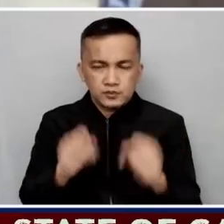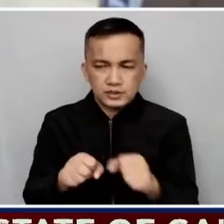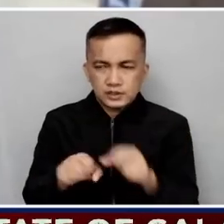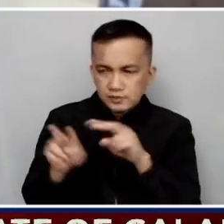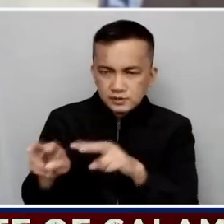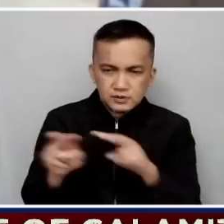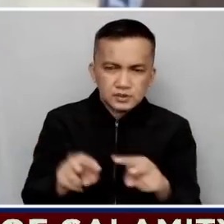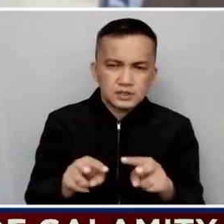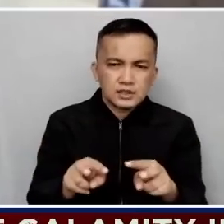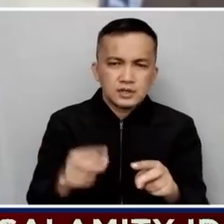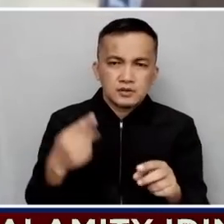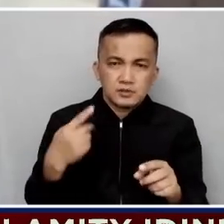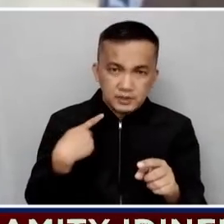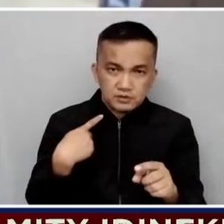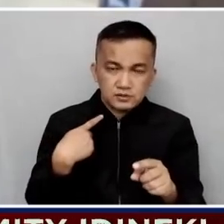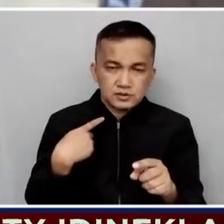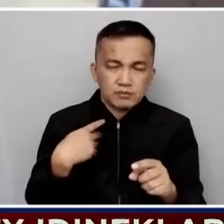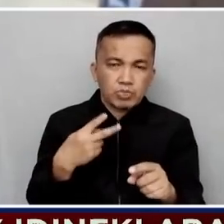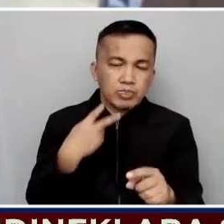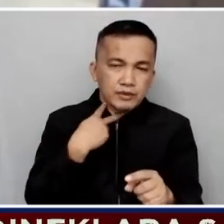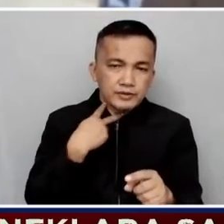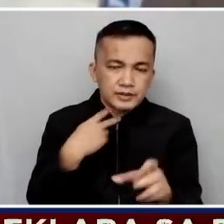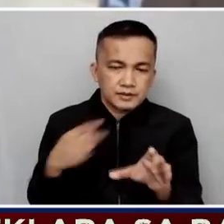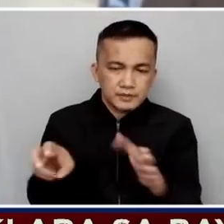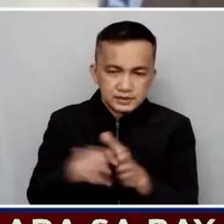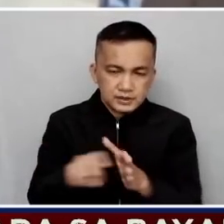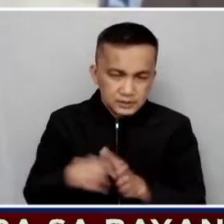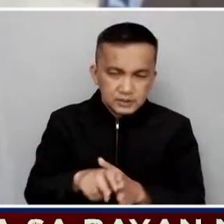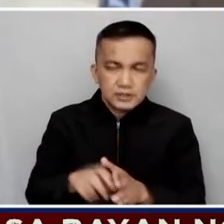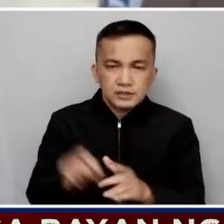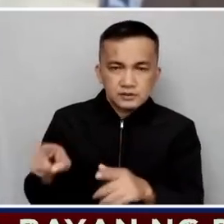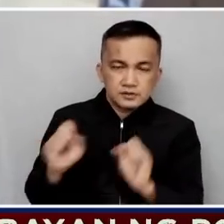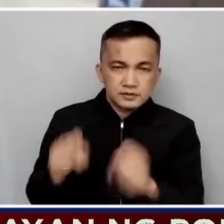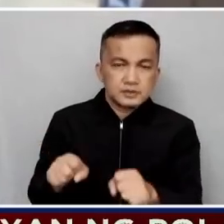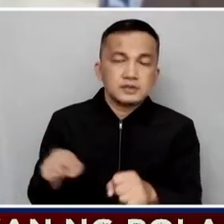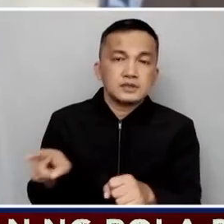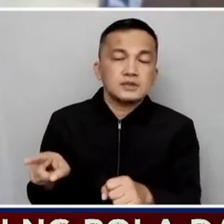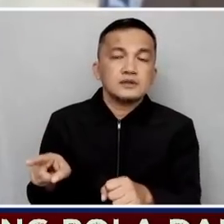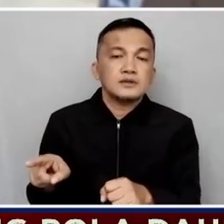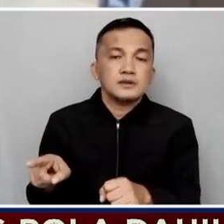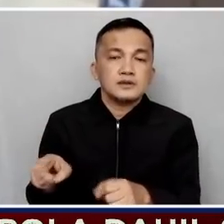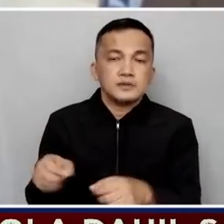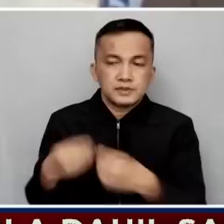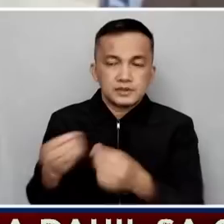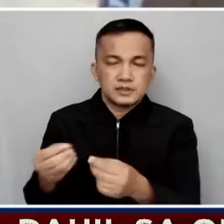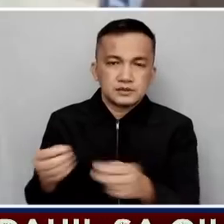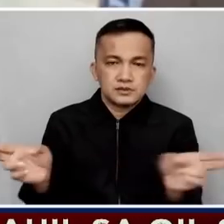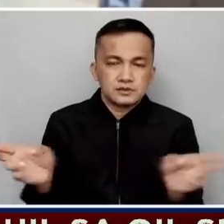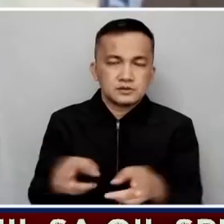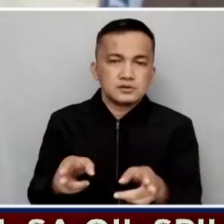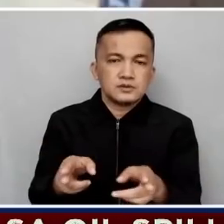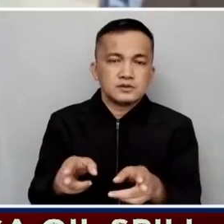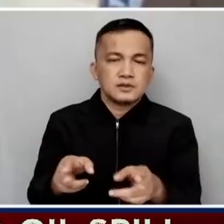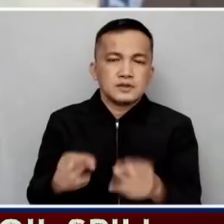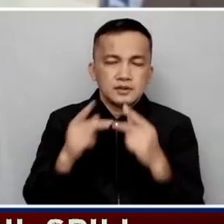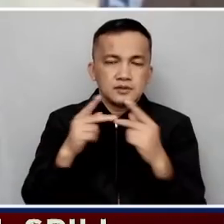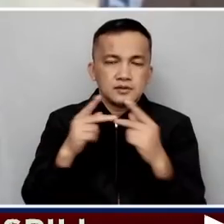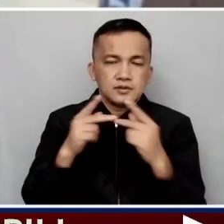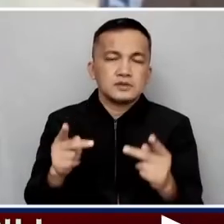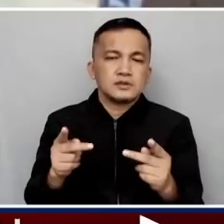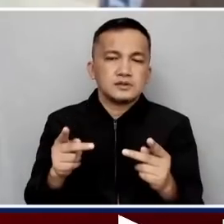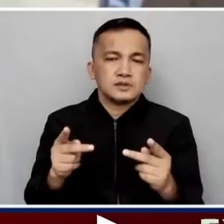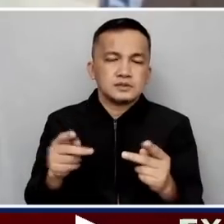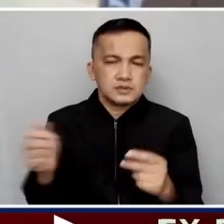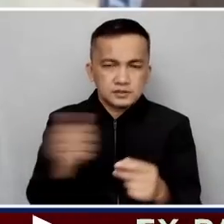kung magkaroon ng mga stranded passengers at kung kaya naman nilang bigyan ng panandali ang public